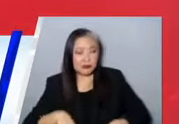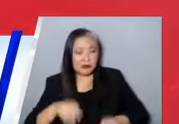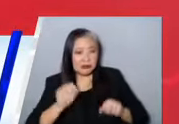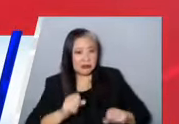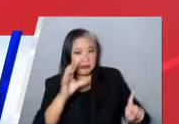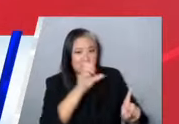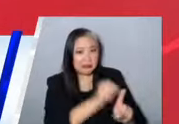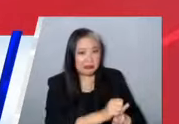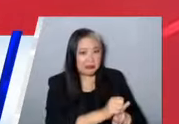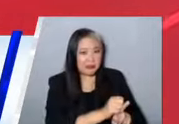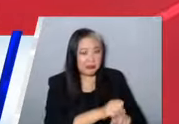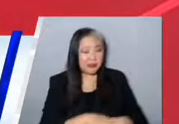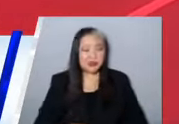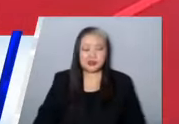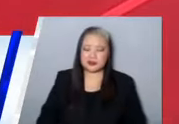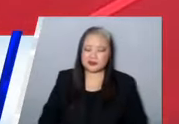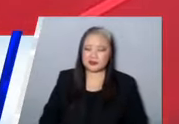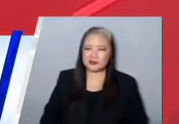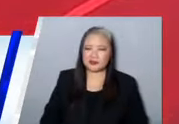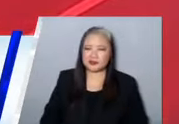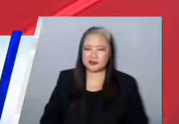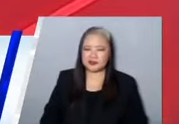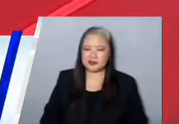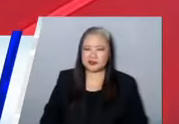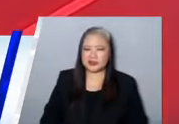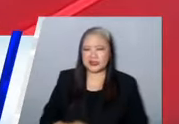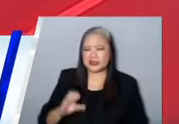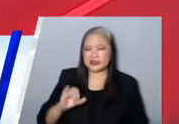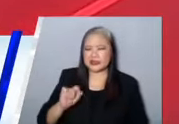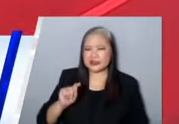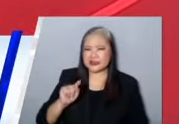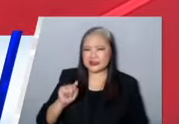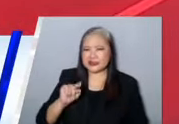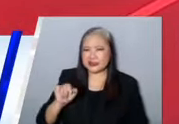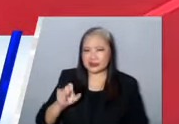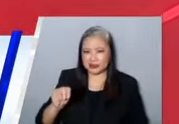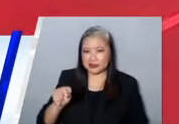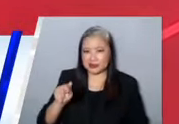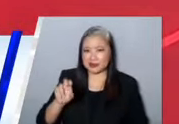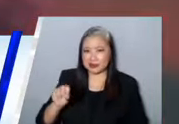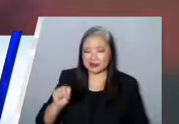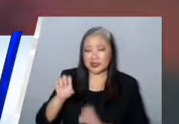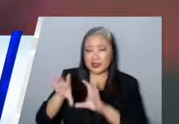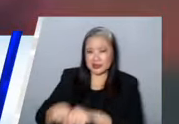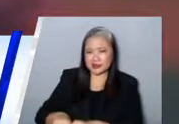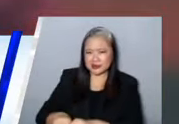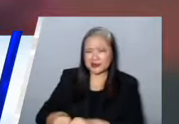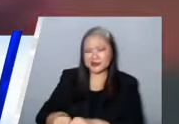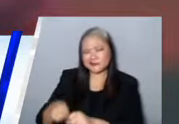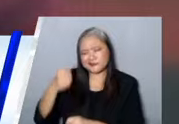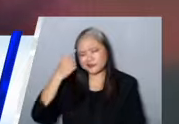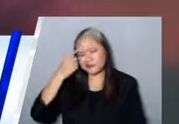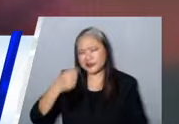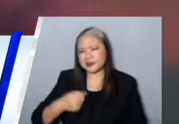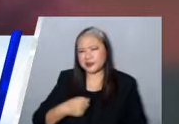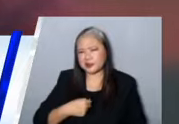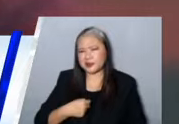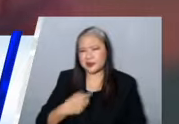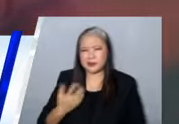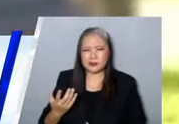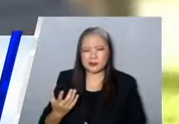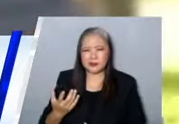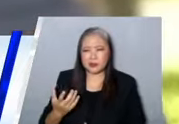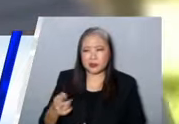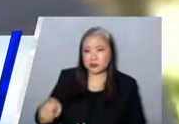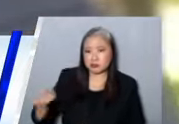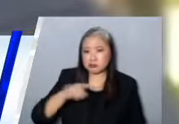Ako, iba no. To be honest with you, yung citizen's arrest, ang alam ko yung citizen's